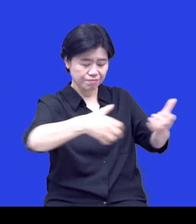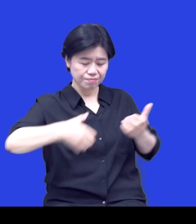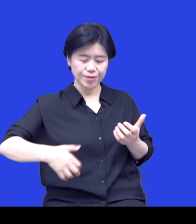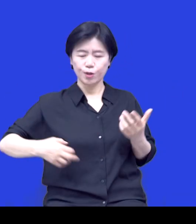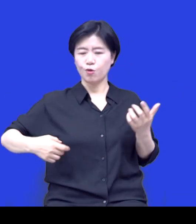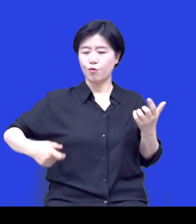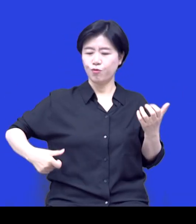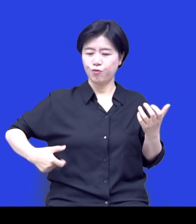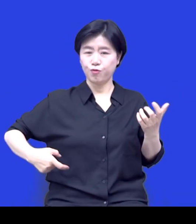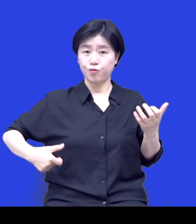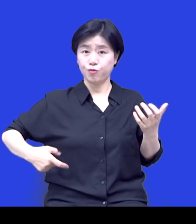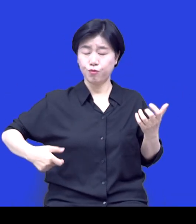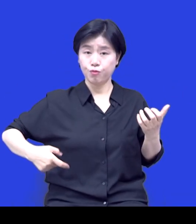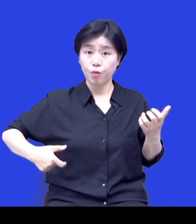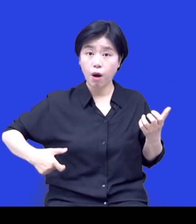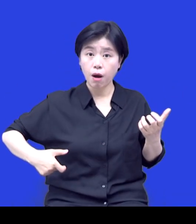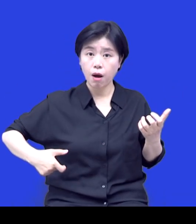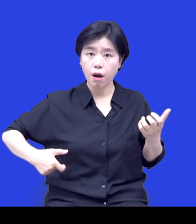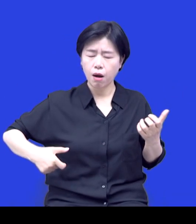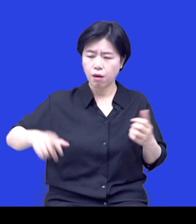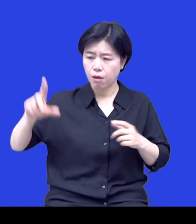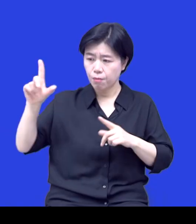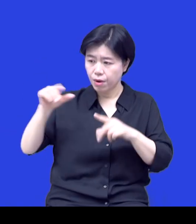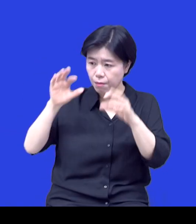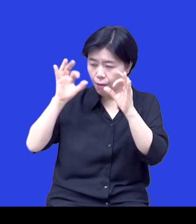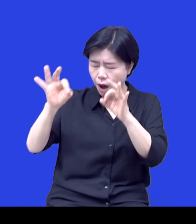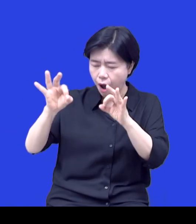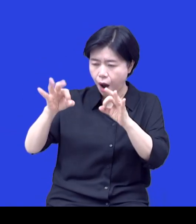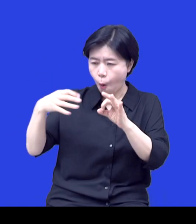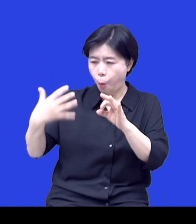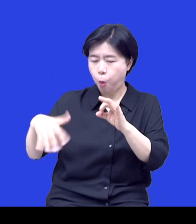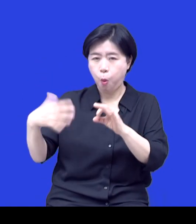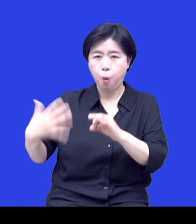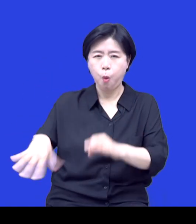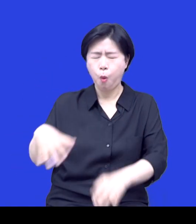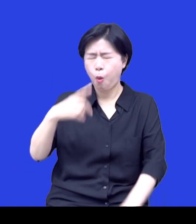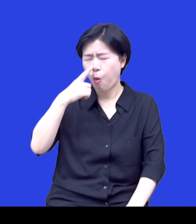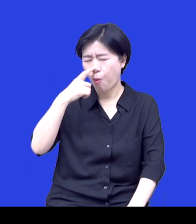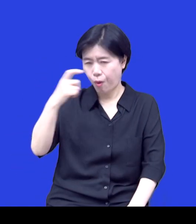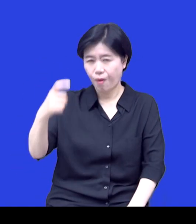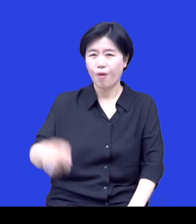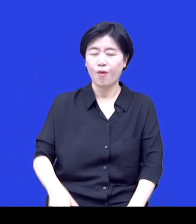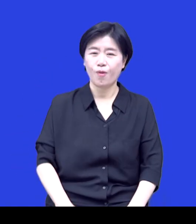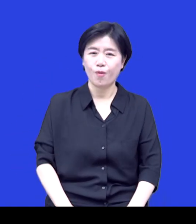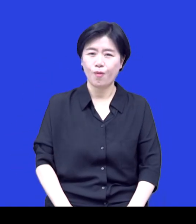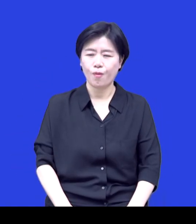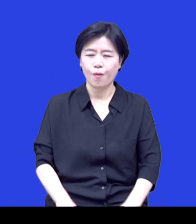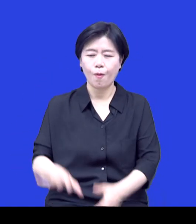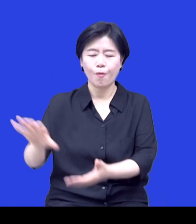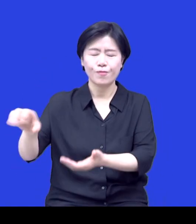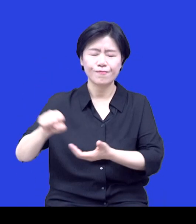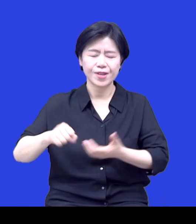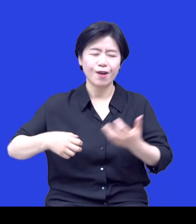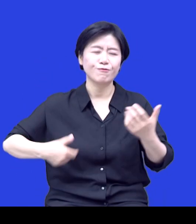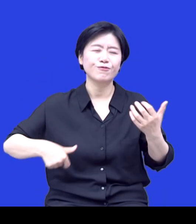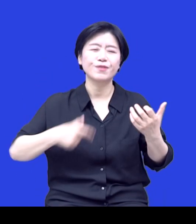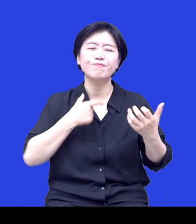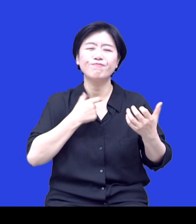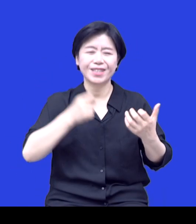그분이 연주한 무슨 곡이든 멋있잖아요. 예, 예. 하니까 내가 이 기타를 쳐야겠다.